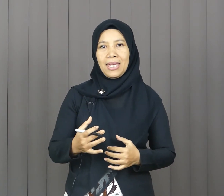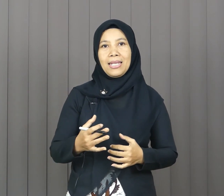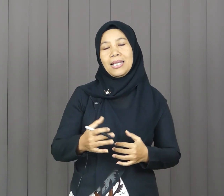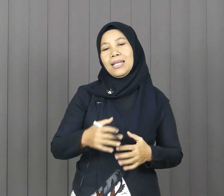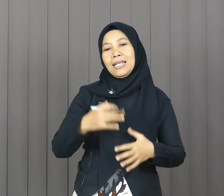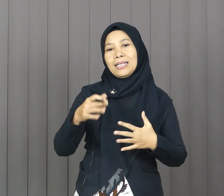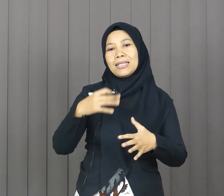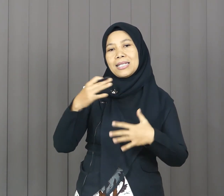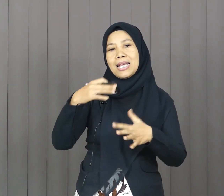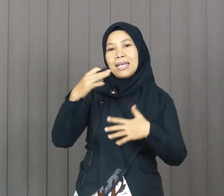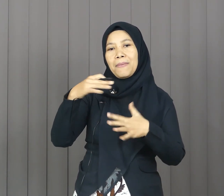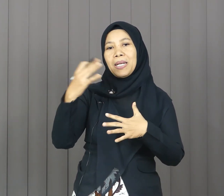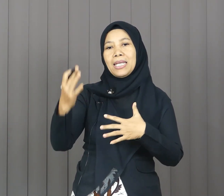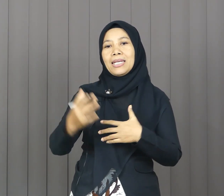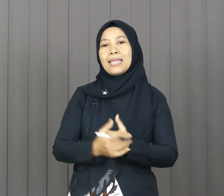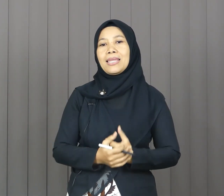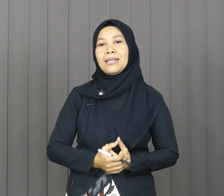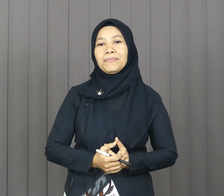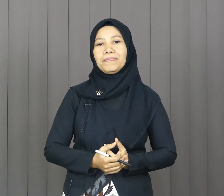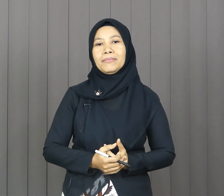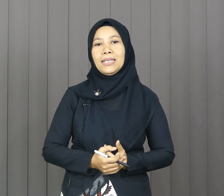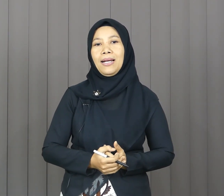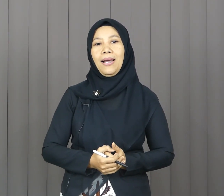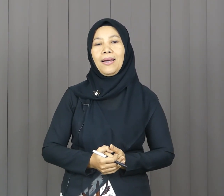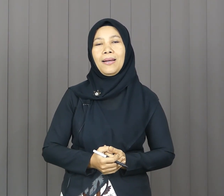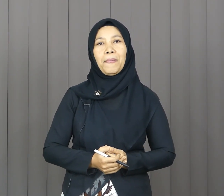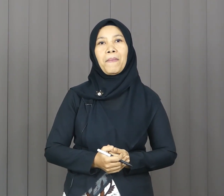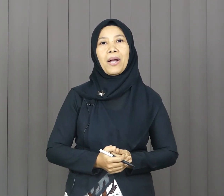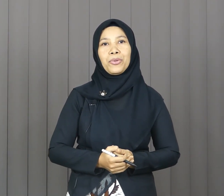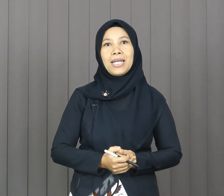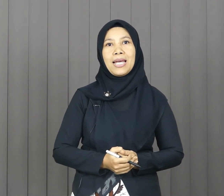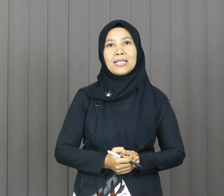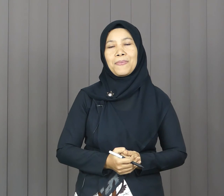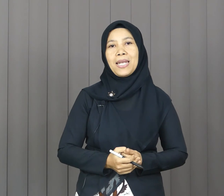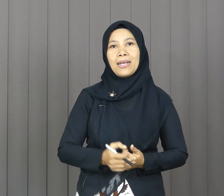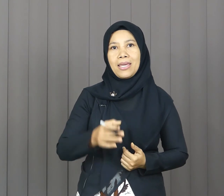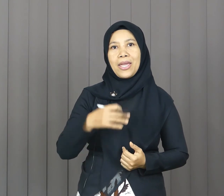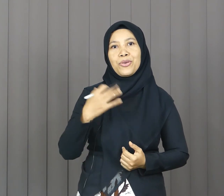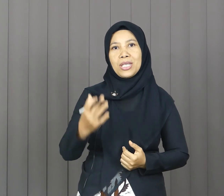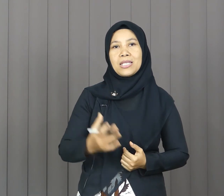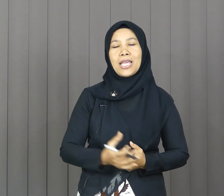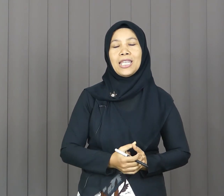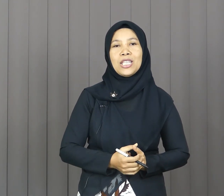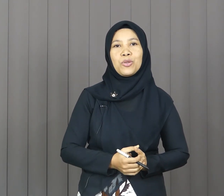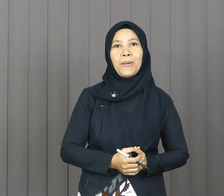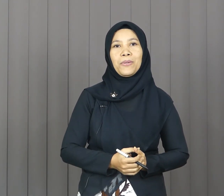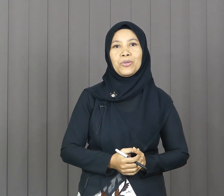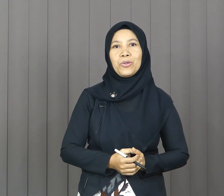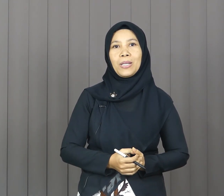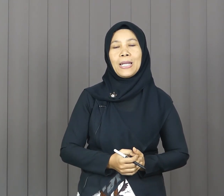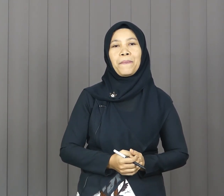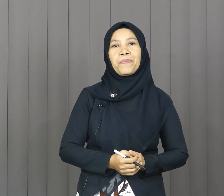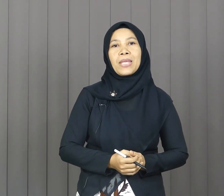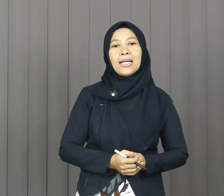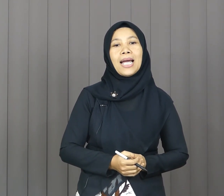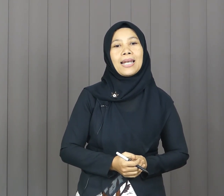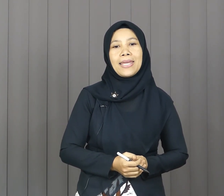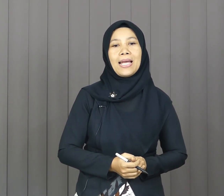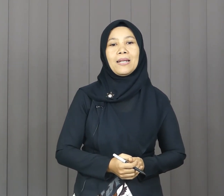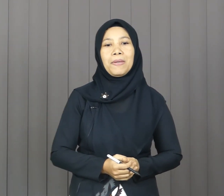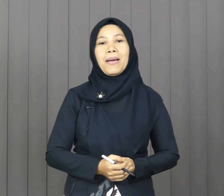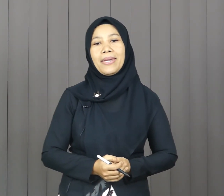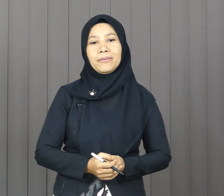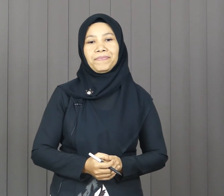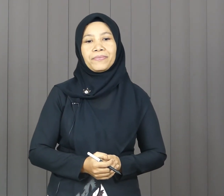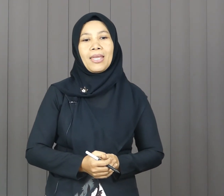Tapi dari peningkatan pembangunan, sebenarnya Indonesia ini sudah menunjukkan ke arah